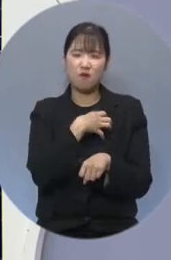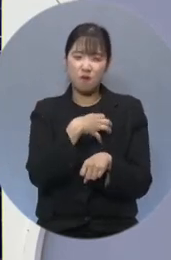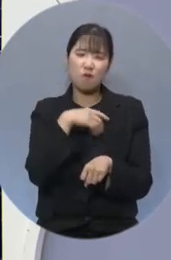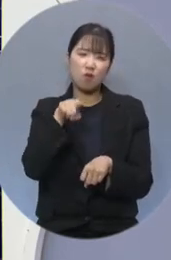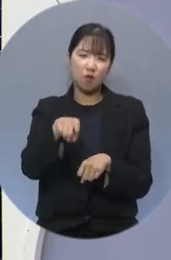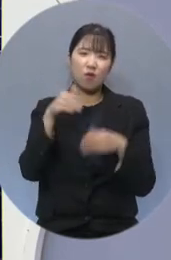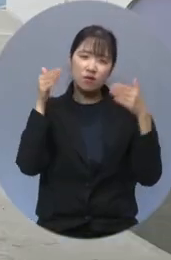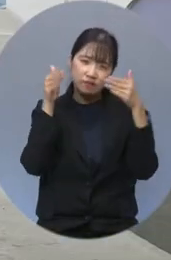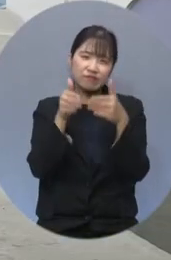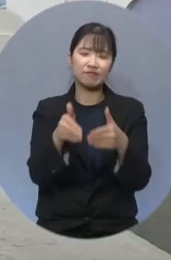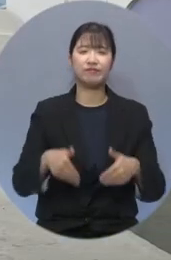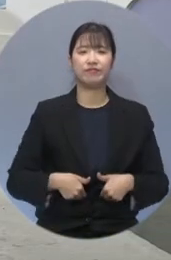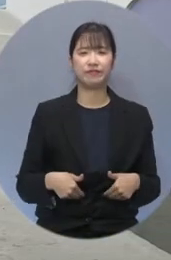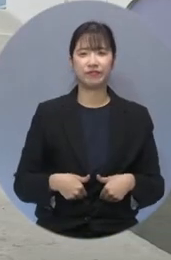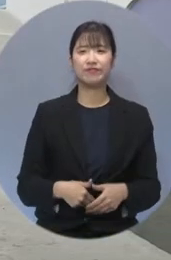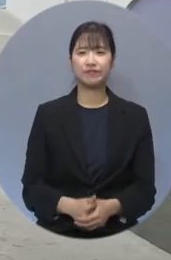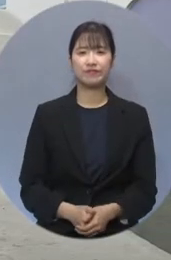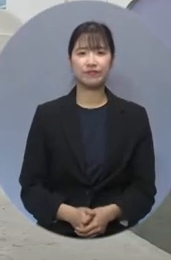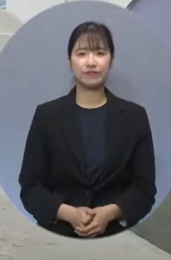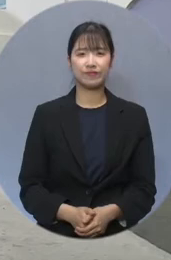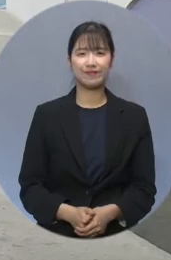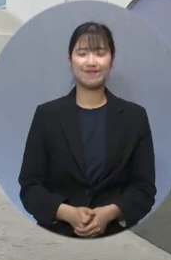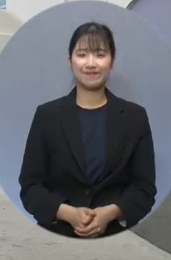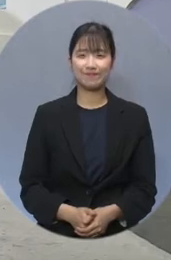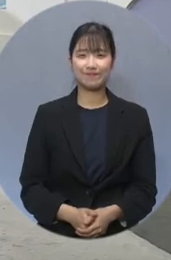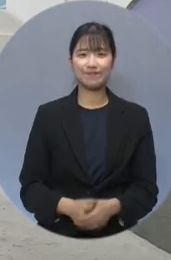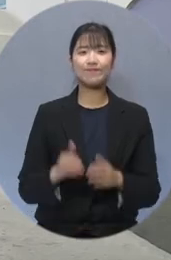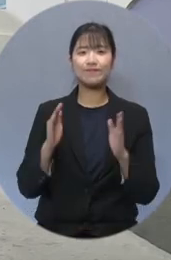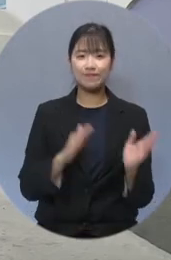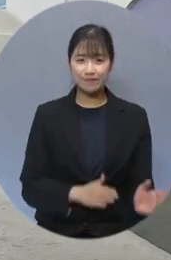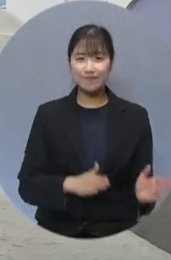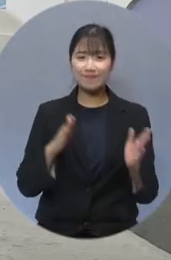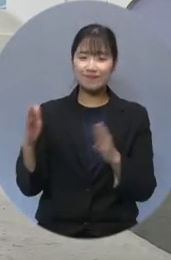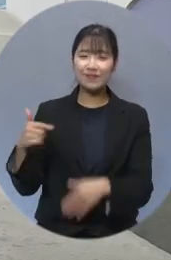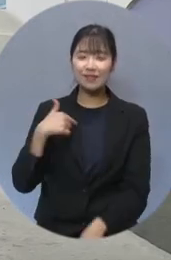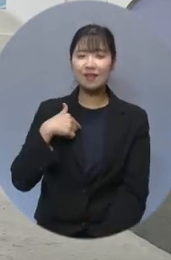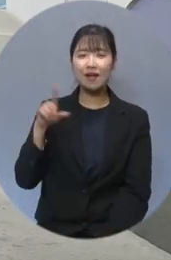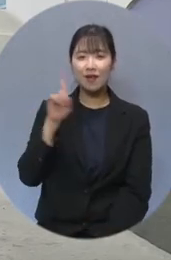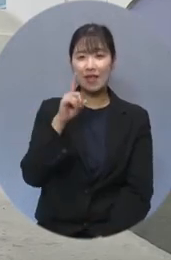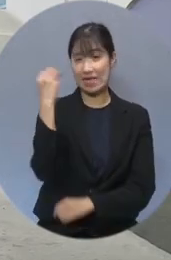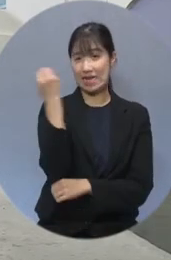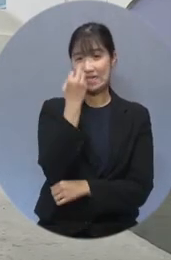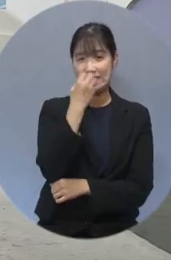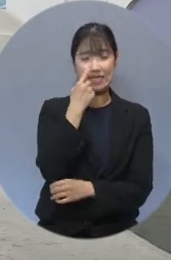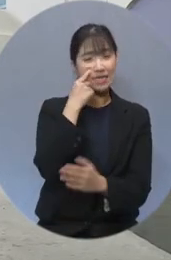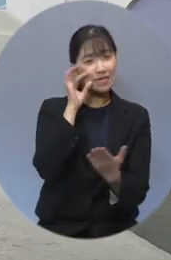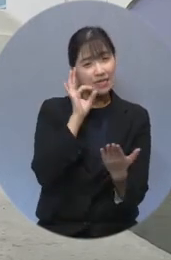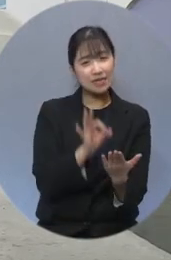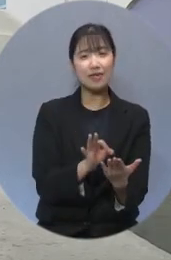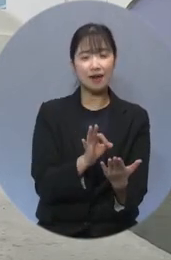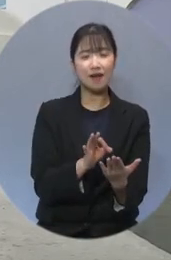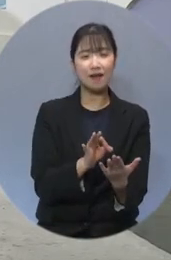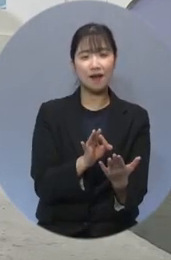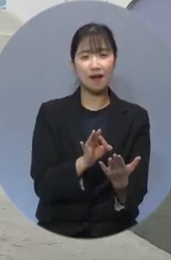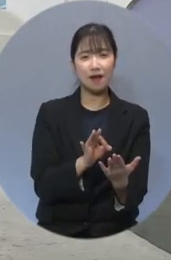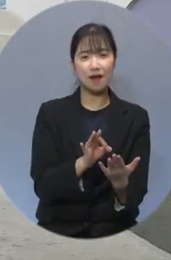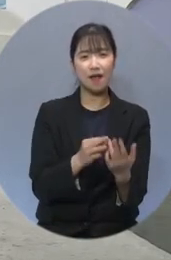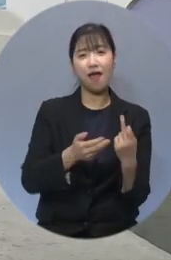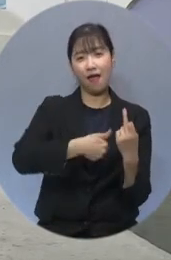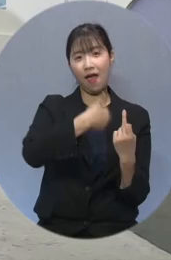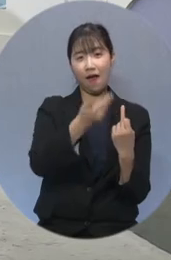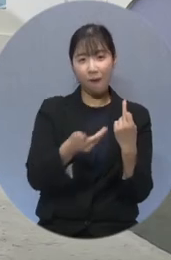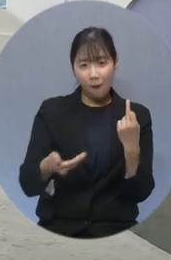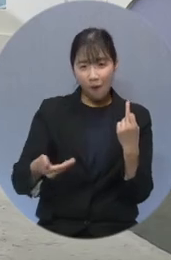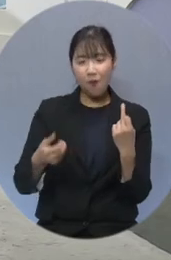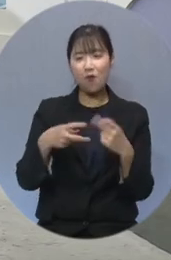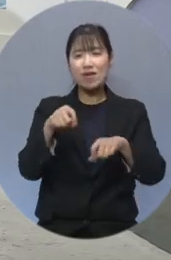네. 아, 그러시구나. 네. 그 제가 듣기로는 어느 신문에 보니까 네네. 에, 강원도